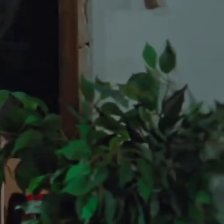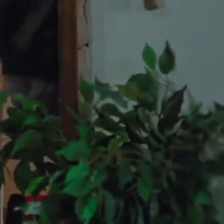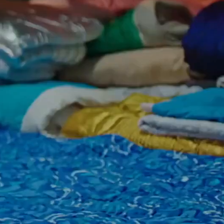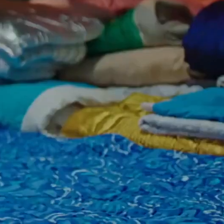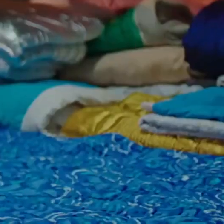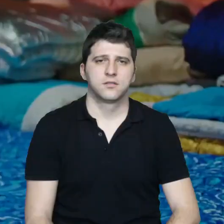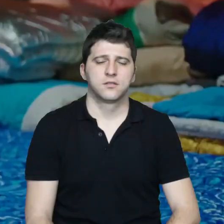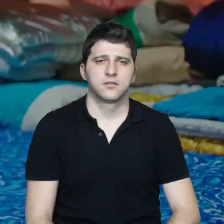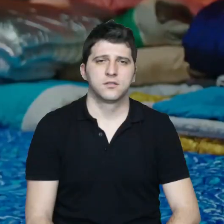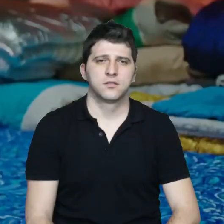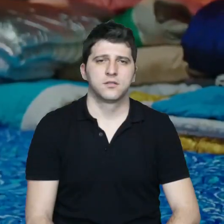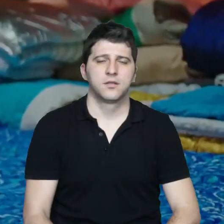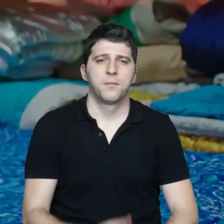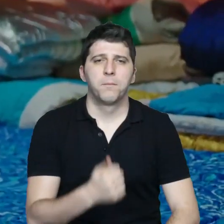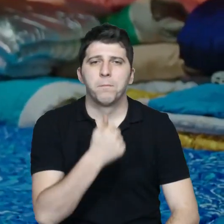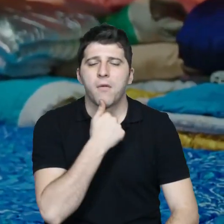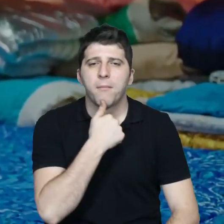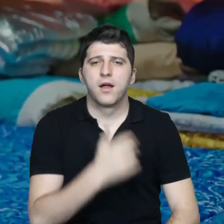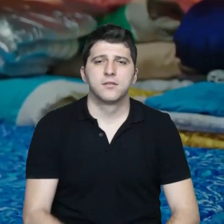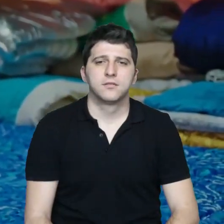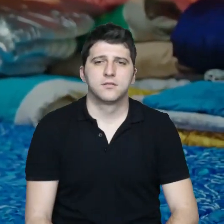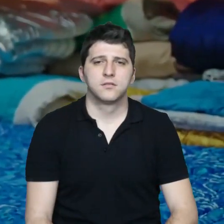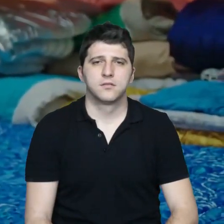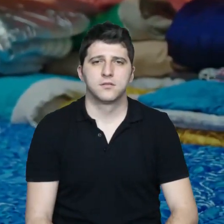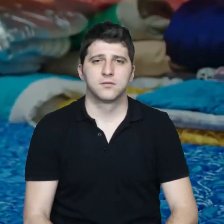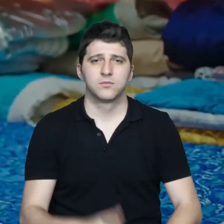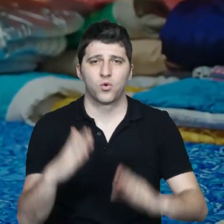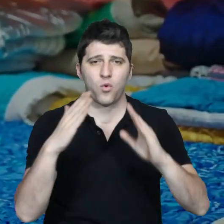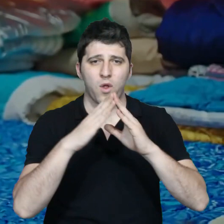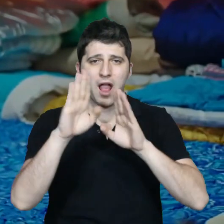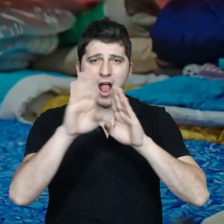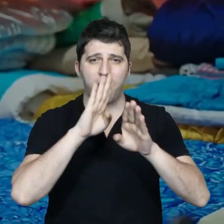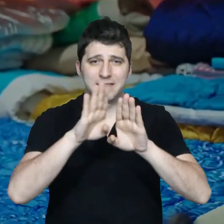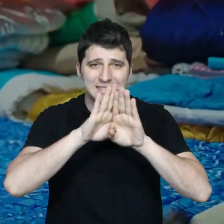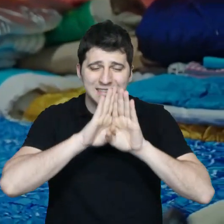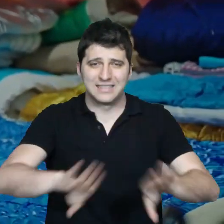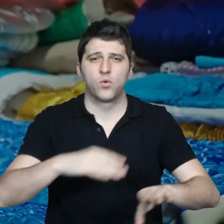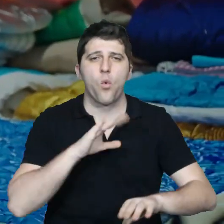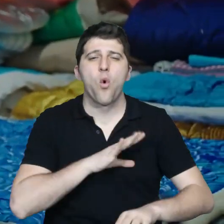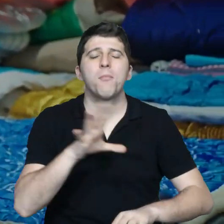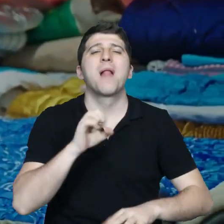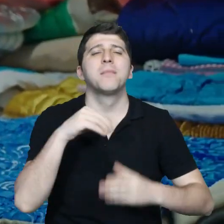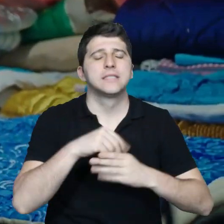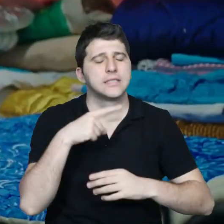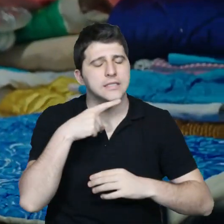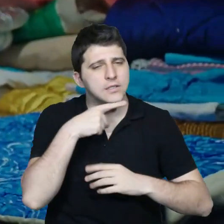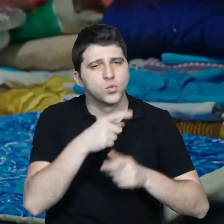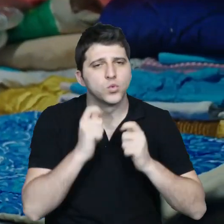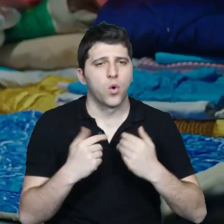Yorgancı. Baba, o konağın kapısını kırıp oğlumu almamak için kendimi zor tutuyorum.